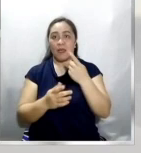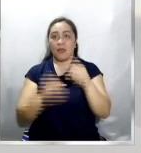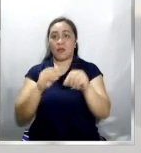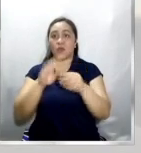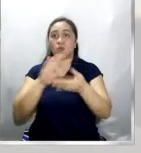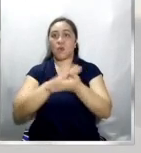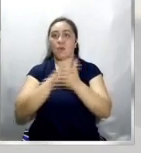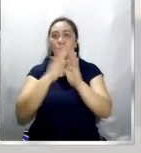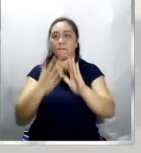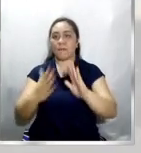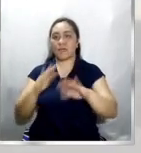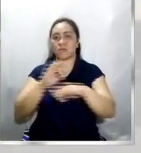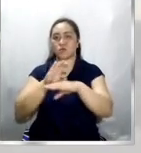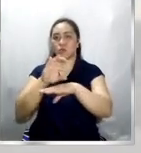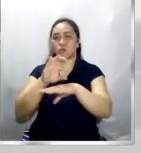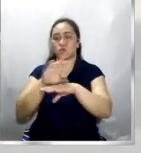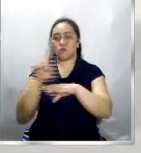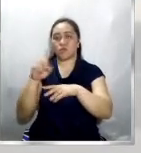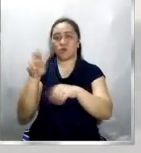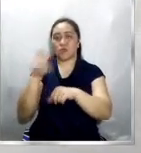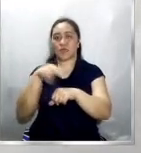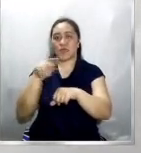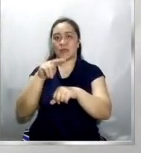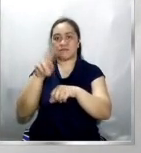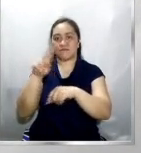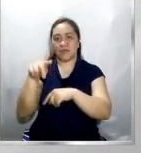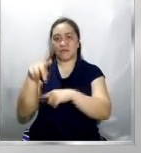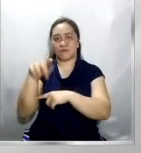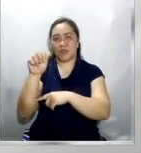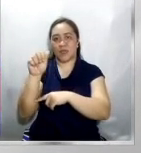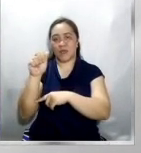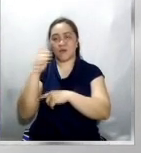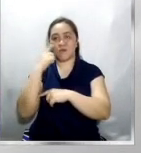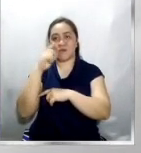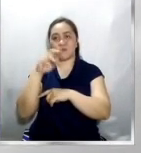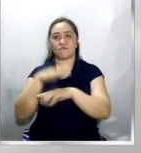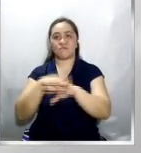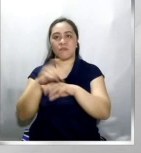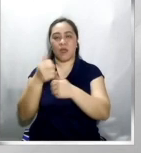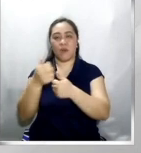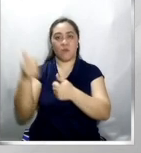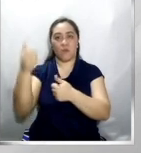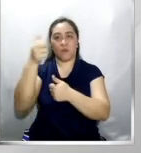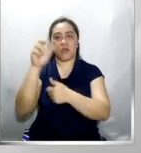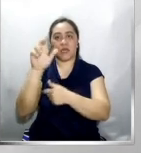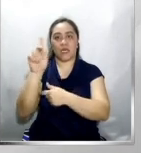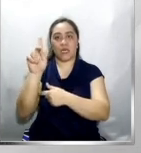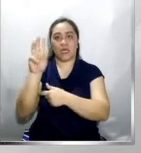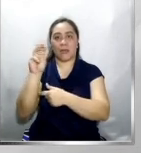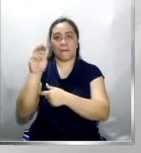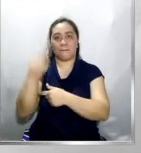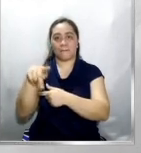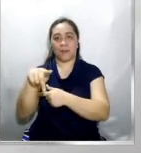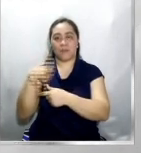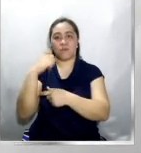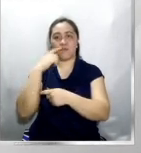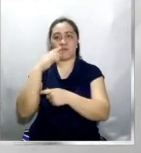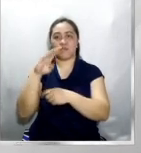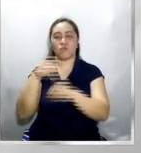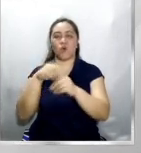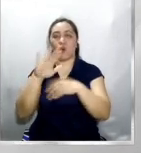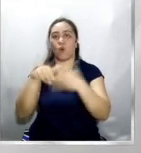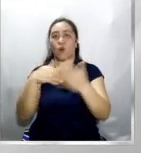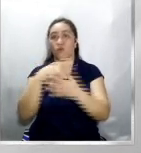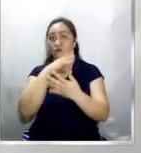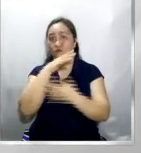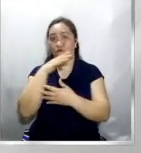National Democratic Front at Deputy Secretary General ng KMP o Kilusang Magbubukid ng Pilipinas. Babala ni